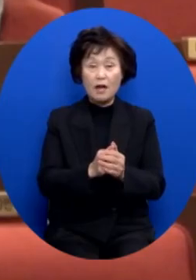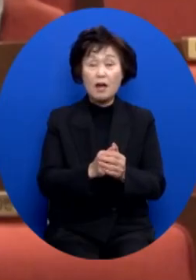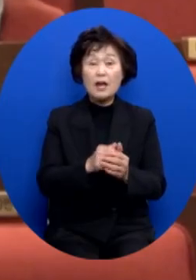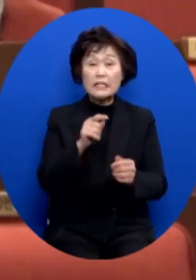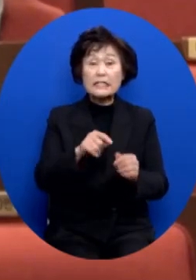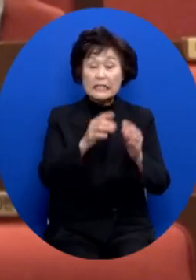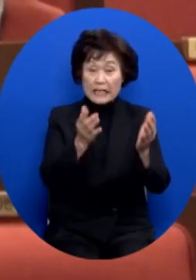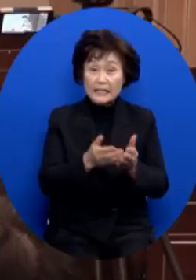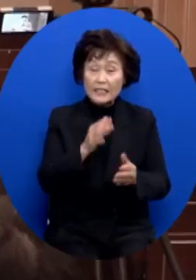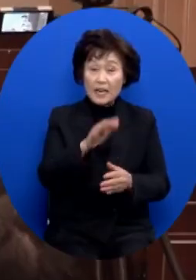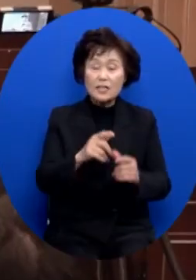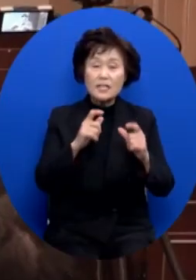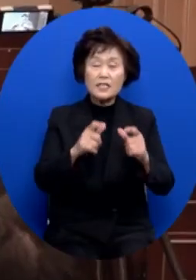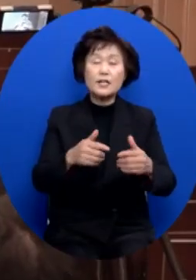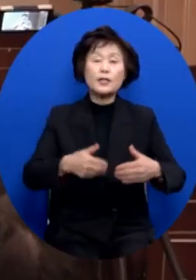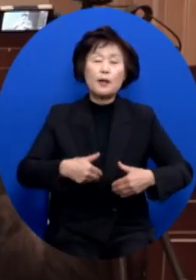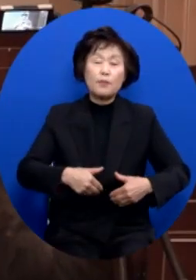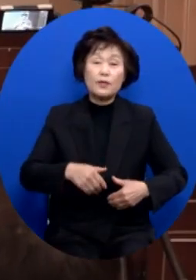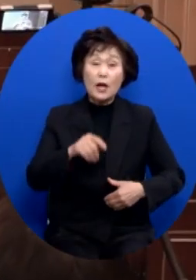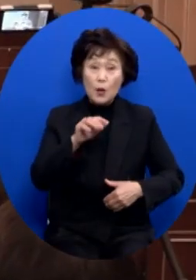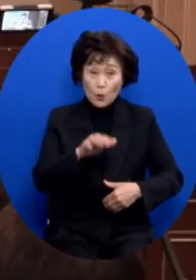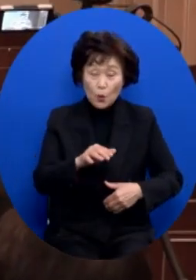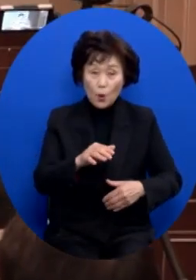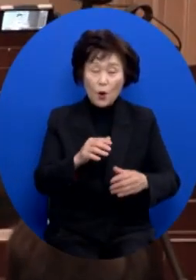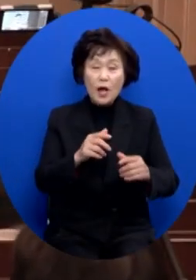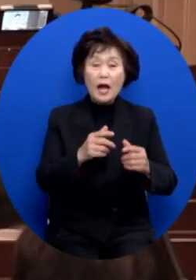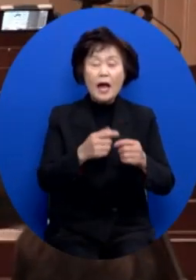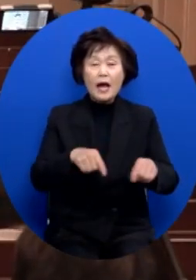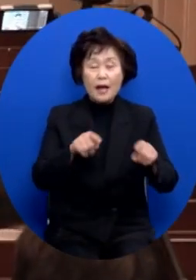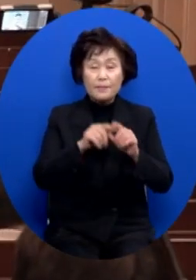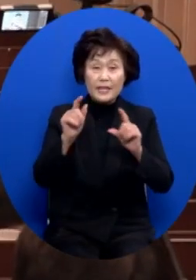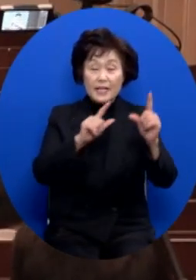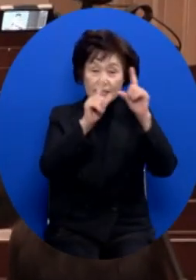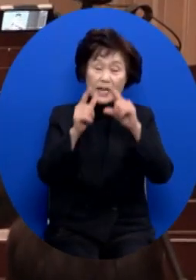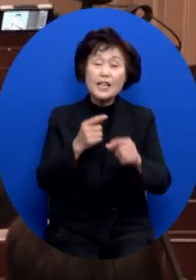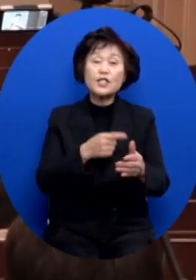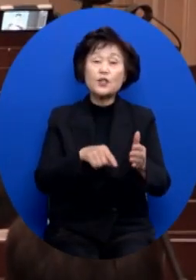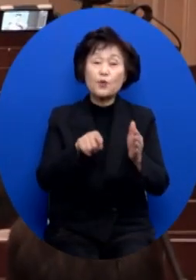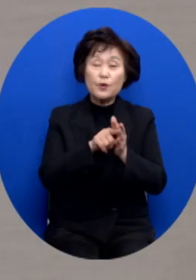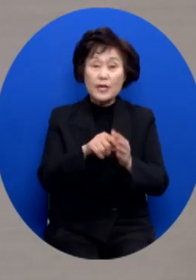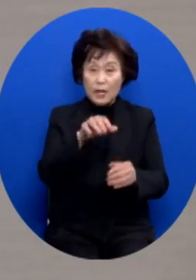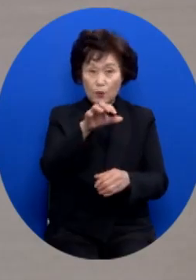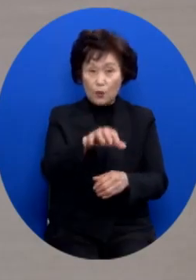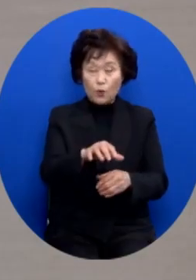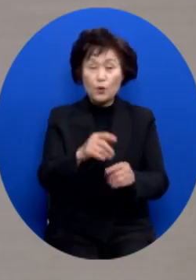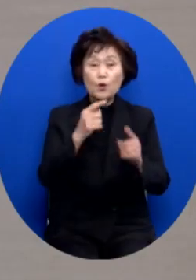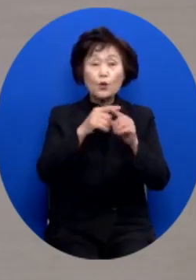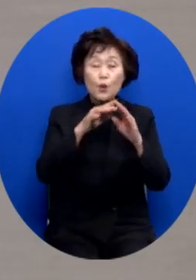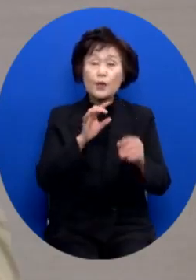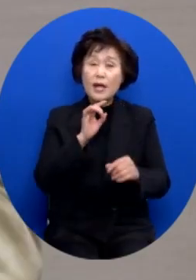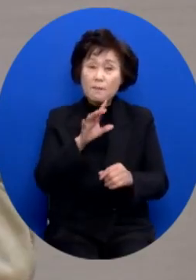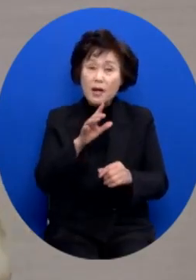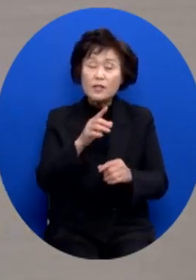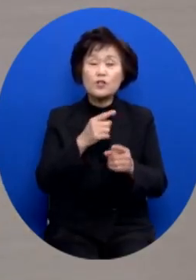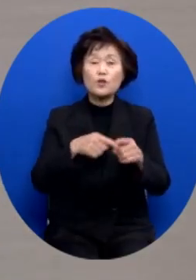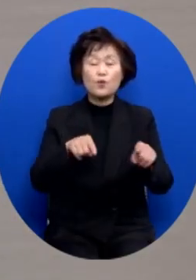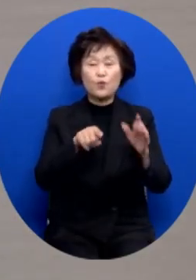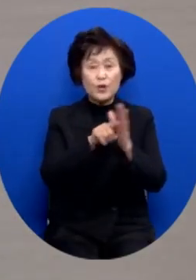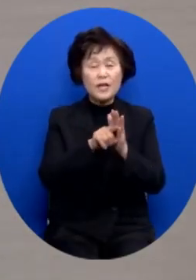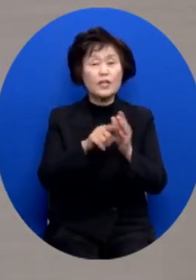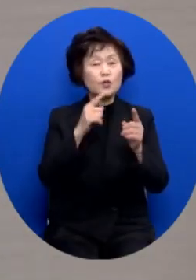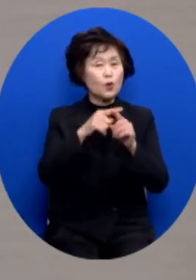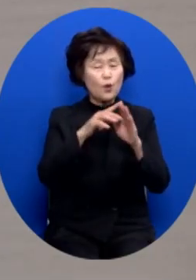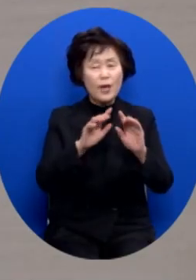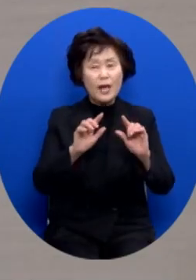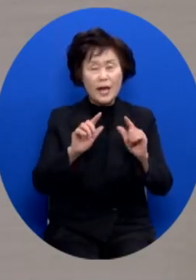시티는 지역의 필요에 집중해 지역과 공생하는 유기적 공동체라며 교회만을 위한 교회라는 비판을